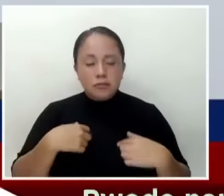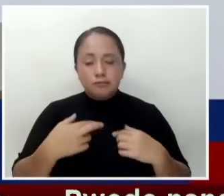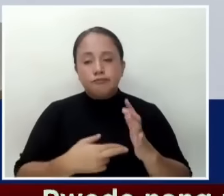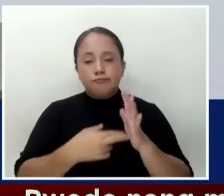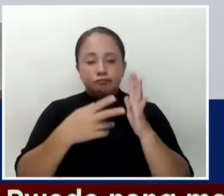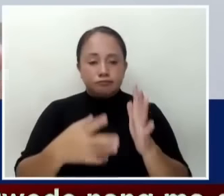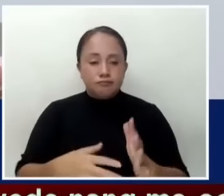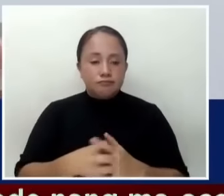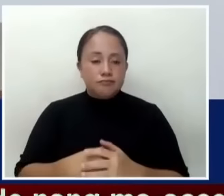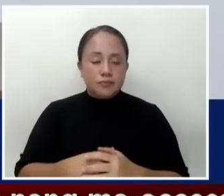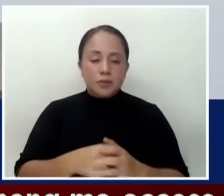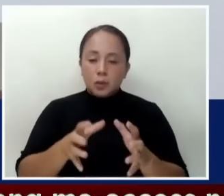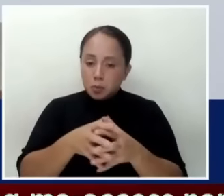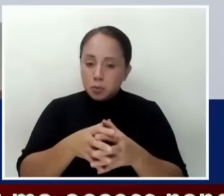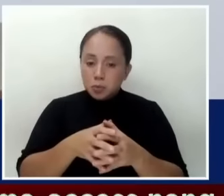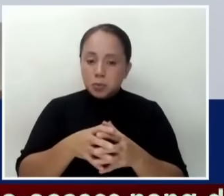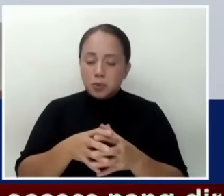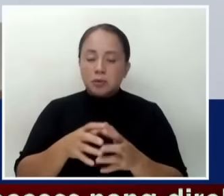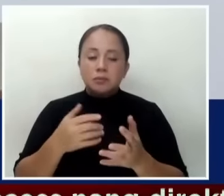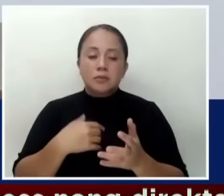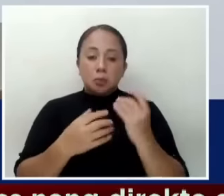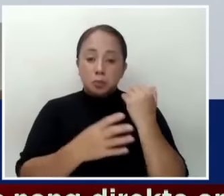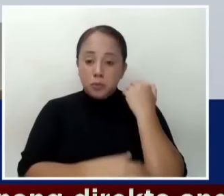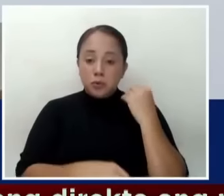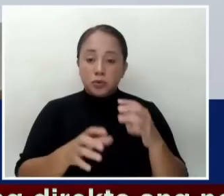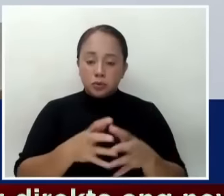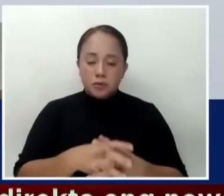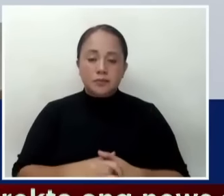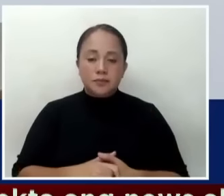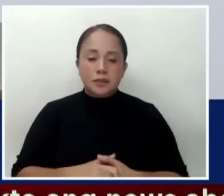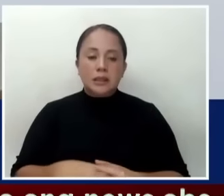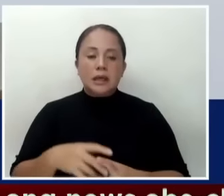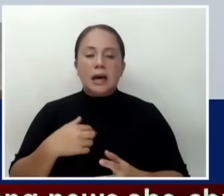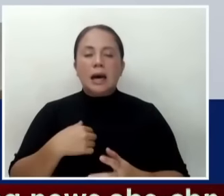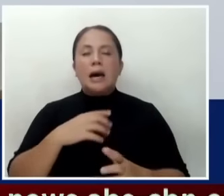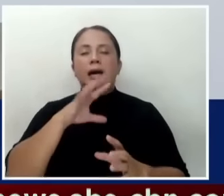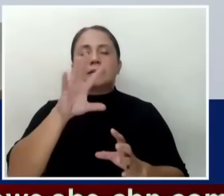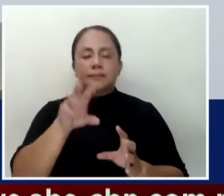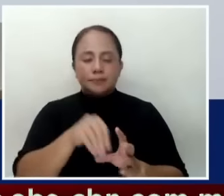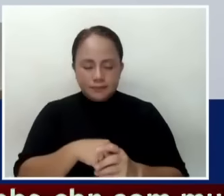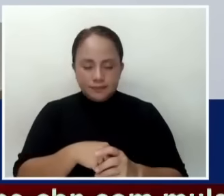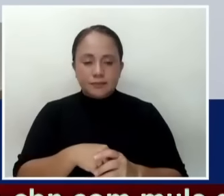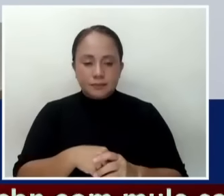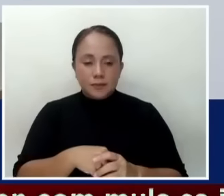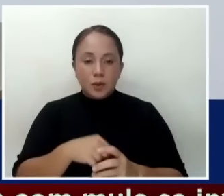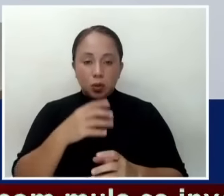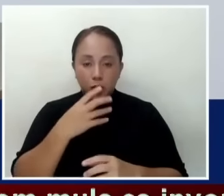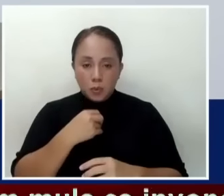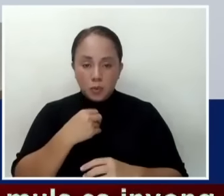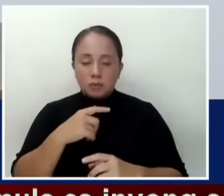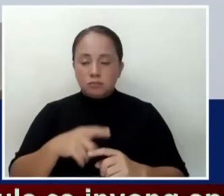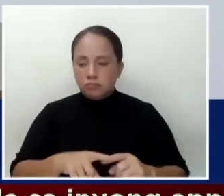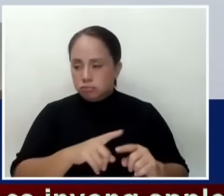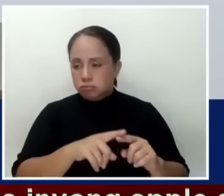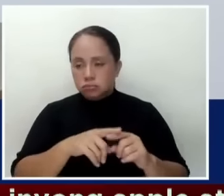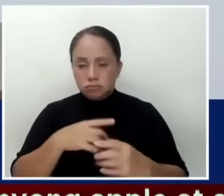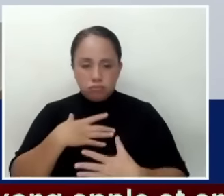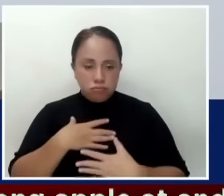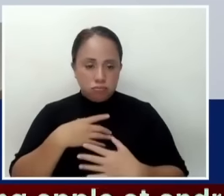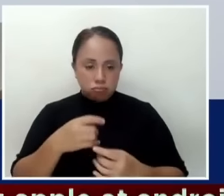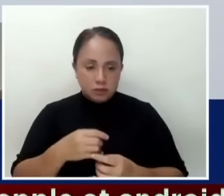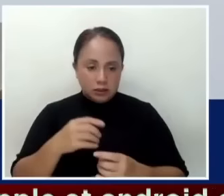sa mga marginalized at mahihirap ay na-capture ng mga iba't ibang interes at